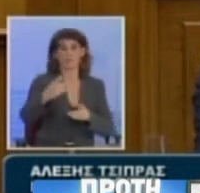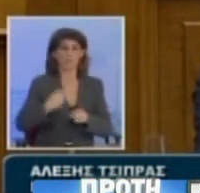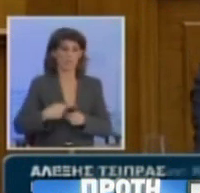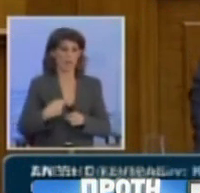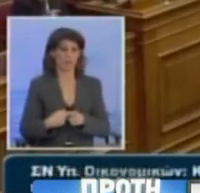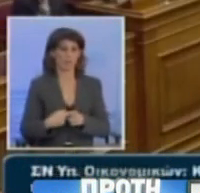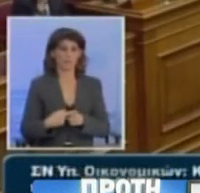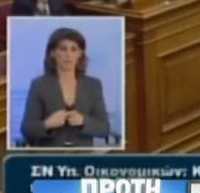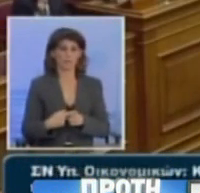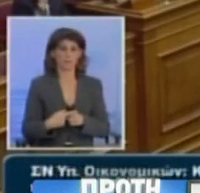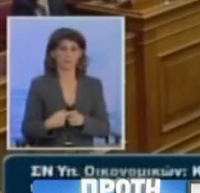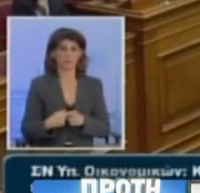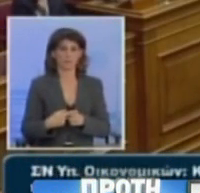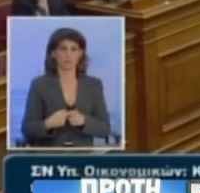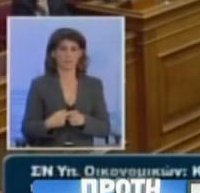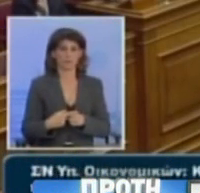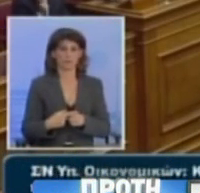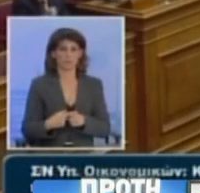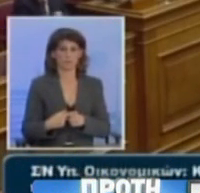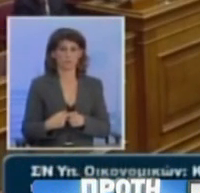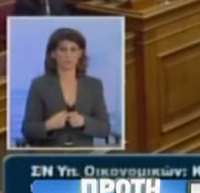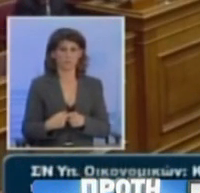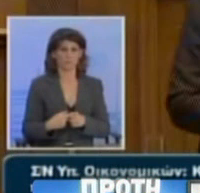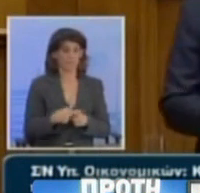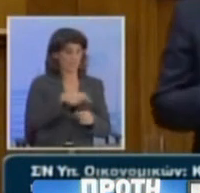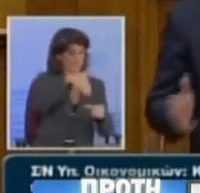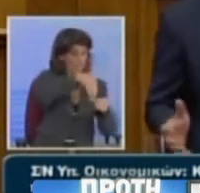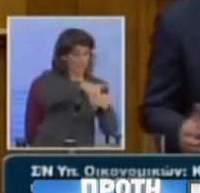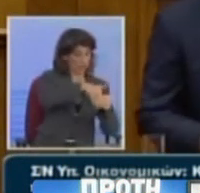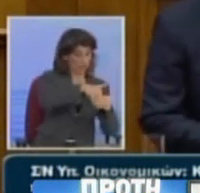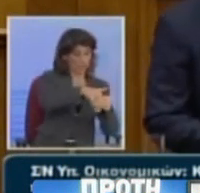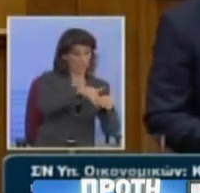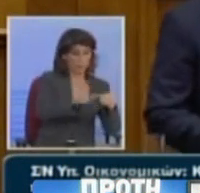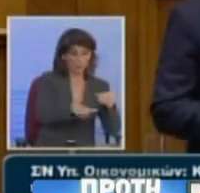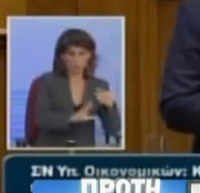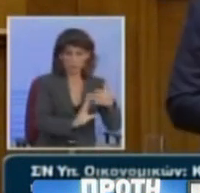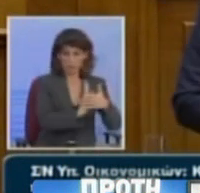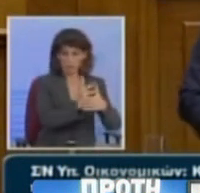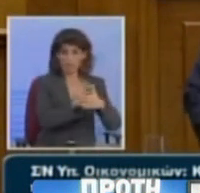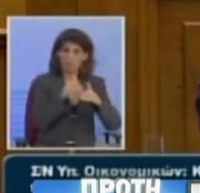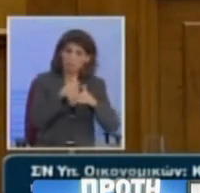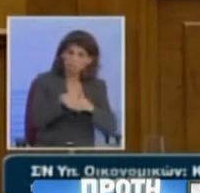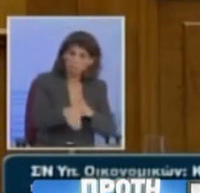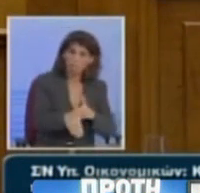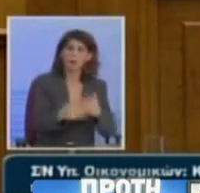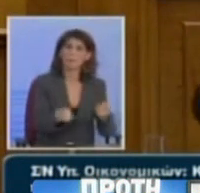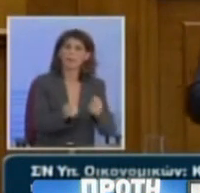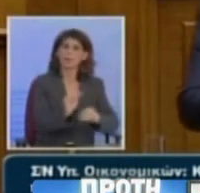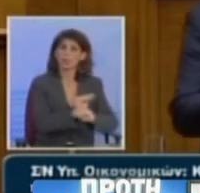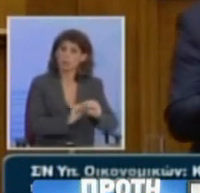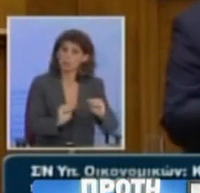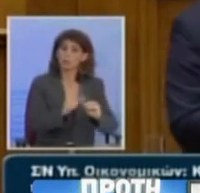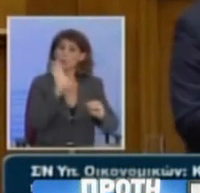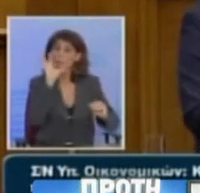μας, ανάμεσα στην εσωτερική υποτίμηση και την ανάπτυξη, την ύφεση και την παραγωγική ανασυγκρότηση.